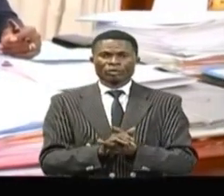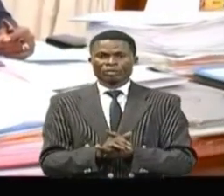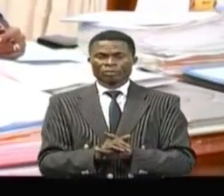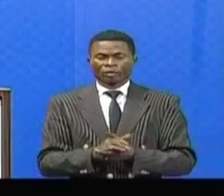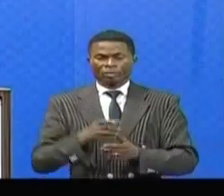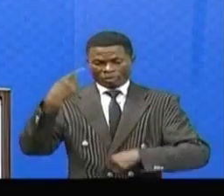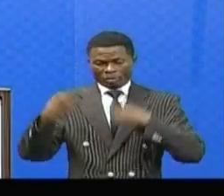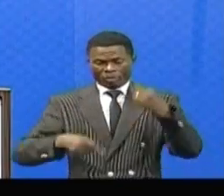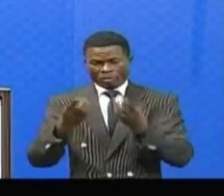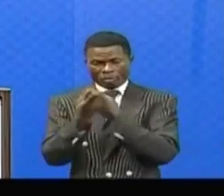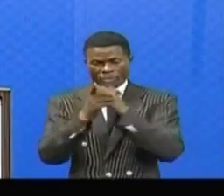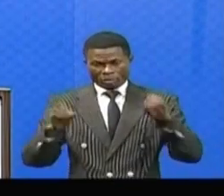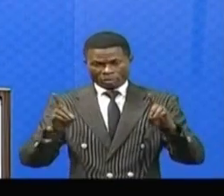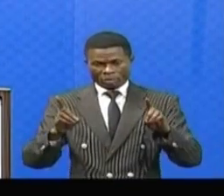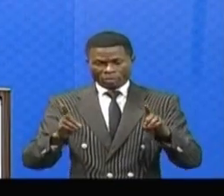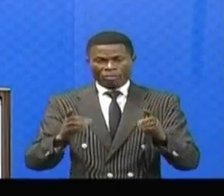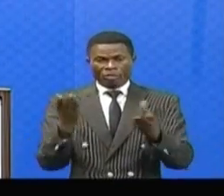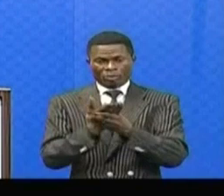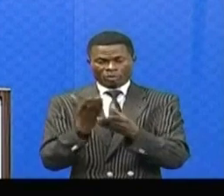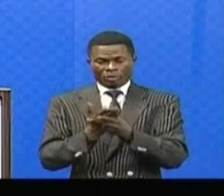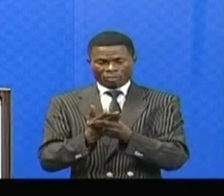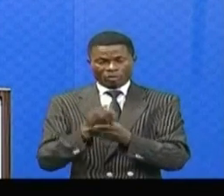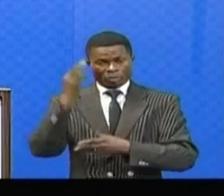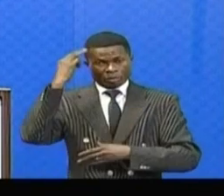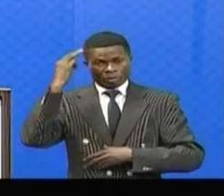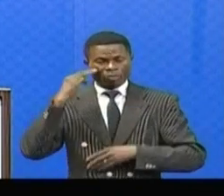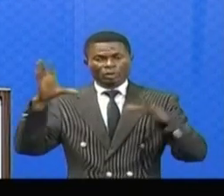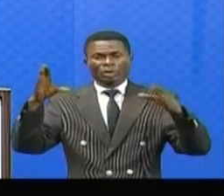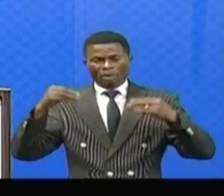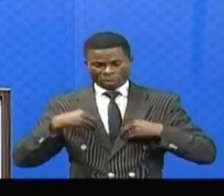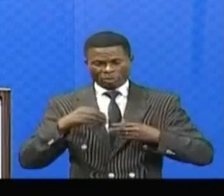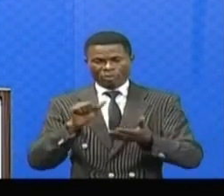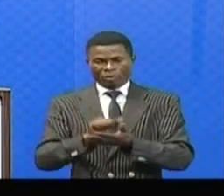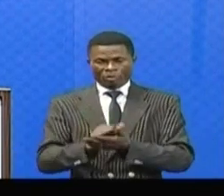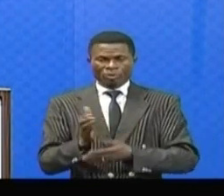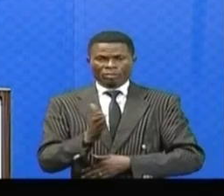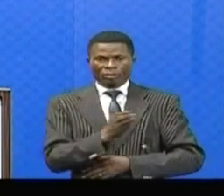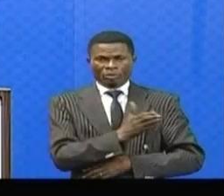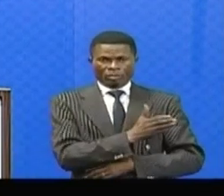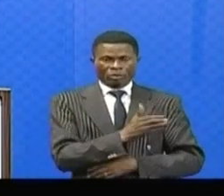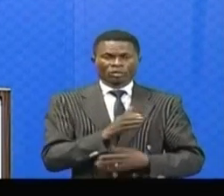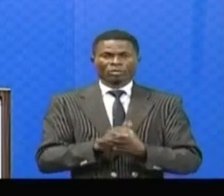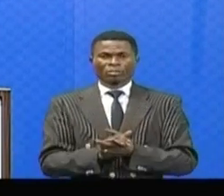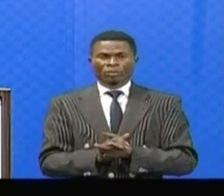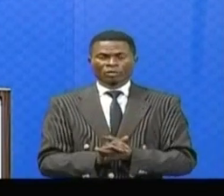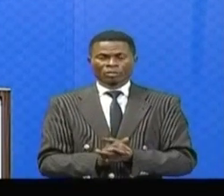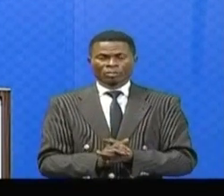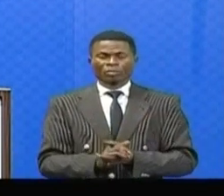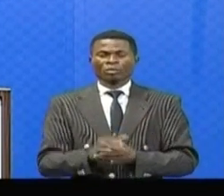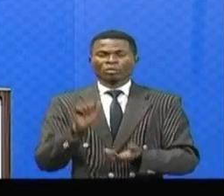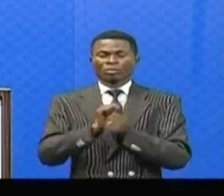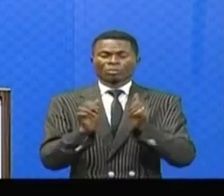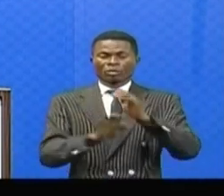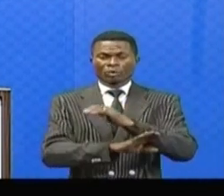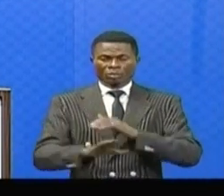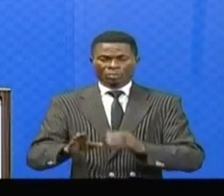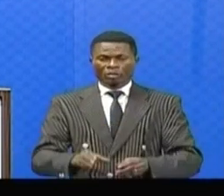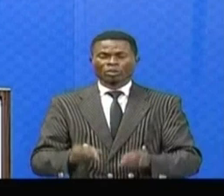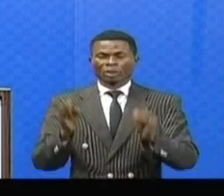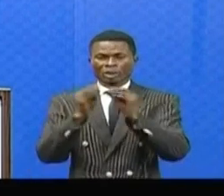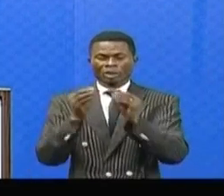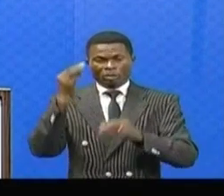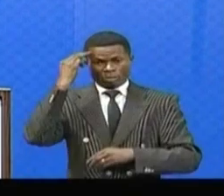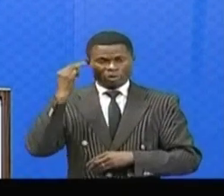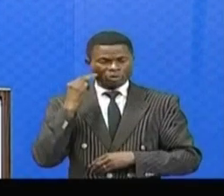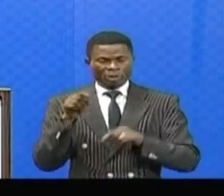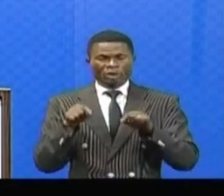Après débat et délibération, ces dossiers ont aussi été adoptés. Dernier dossier soumis au Conseil de ministres